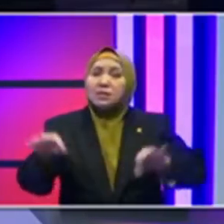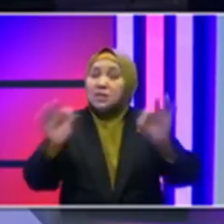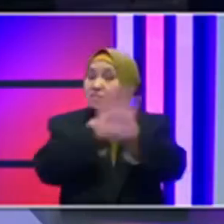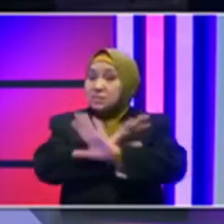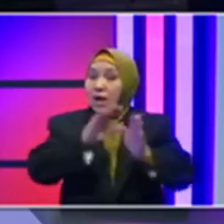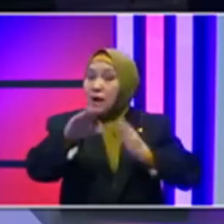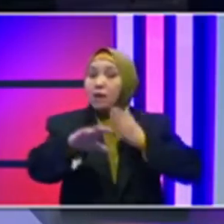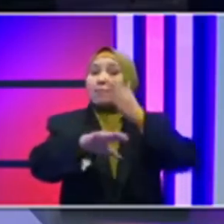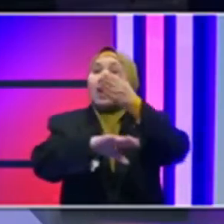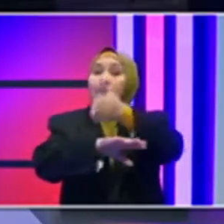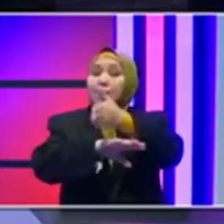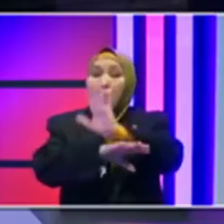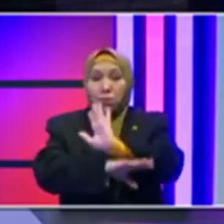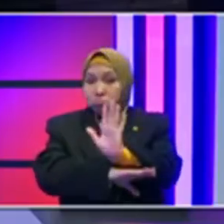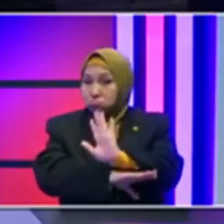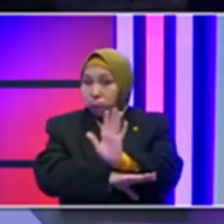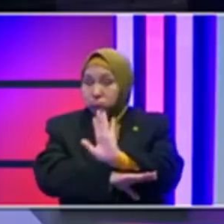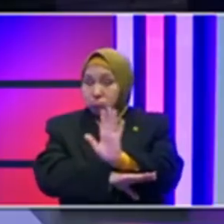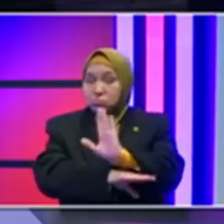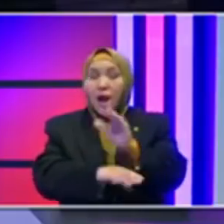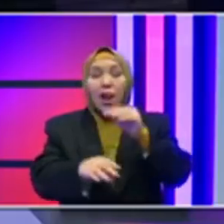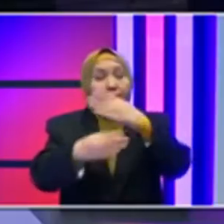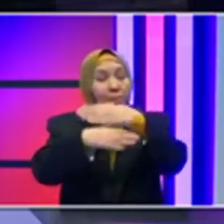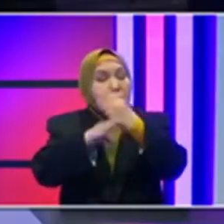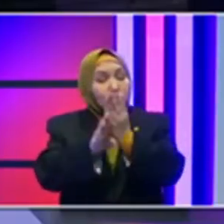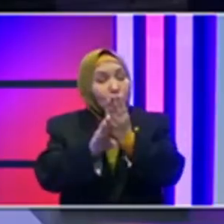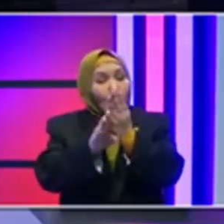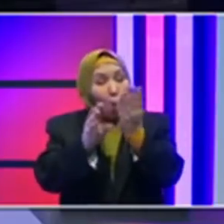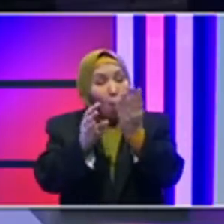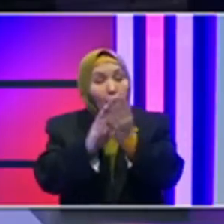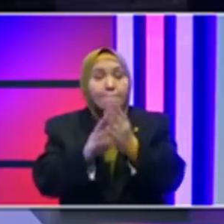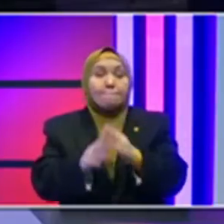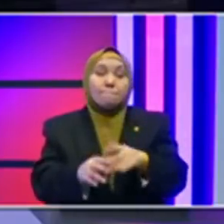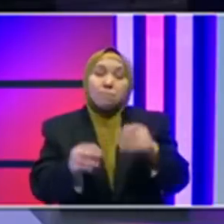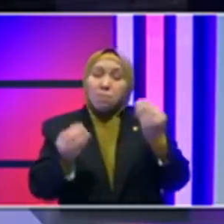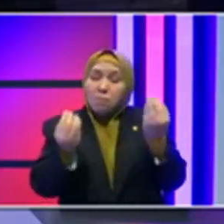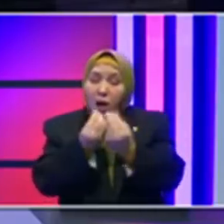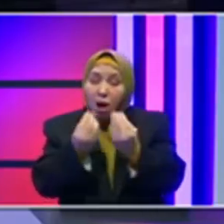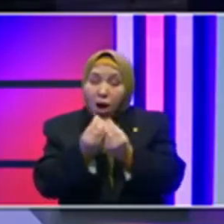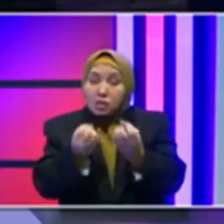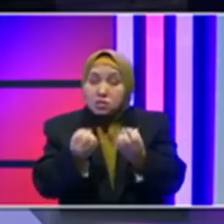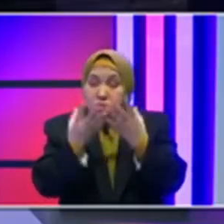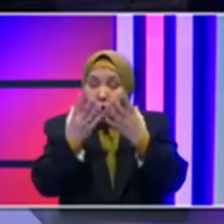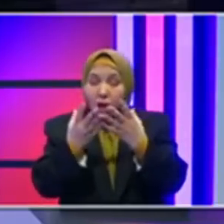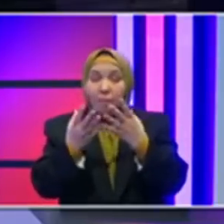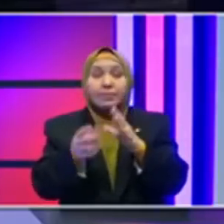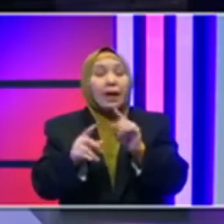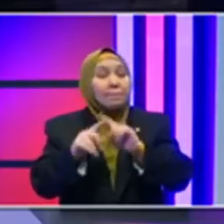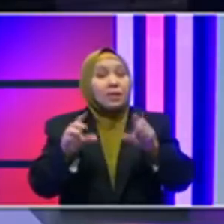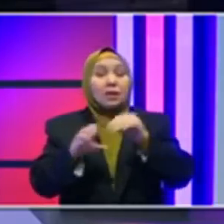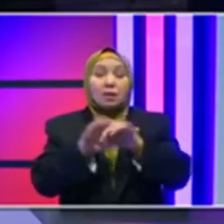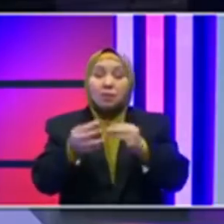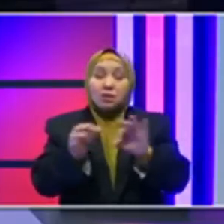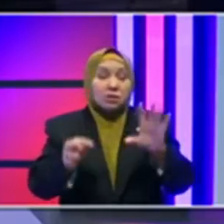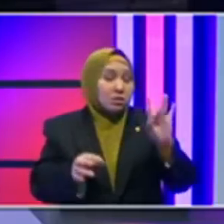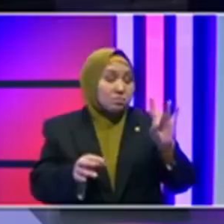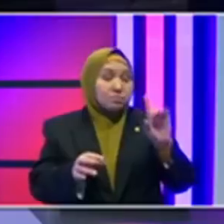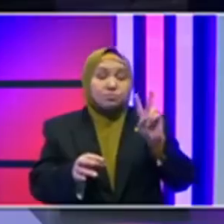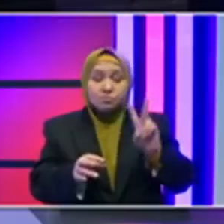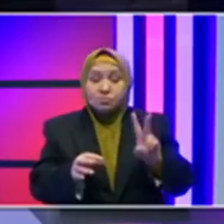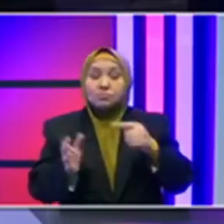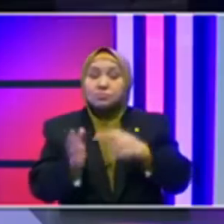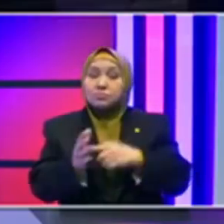melampau jangan melampau dalam bentuk jamak Ustad ya bulu dan juga tetapi dalam ayat yang ke-82 ini